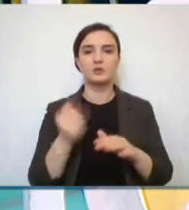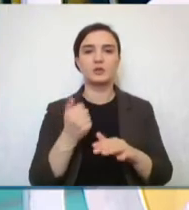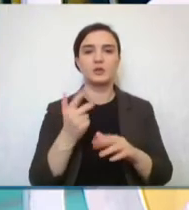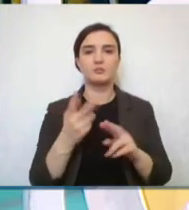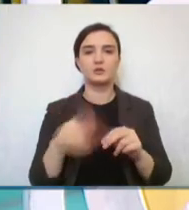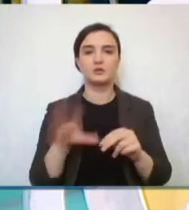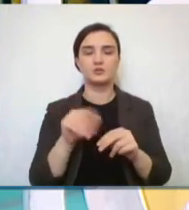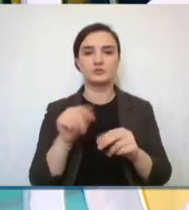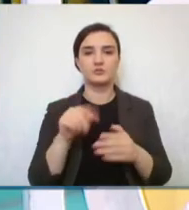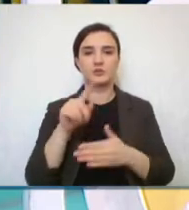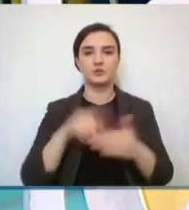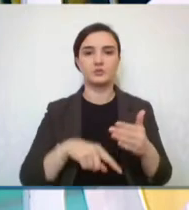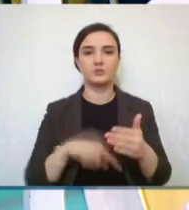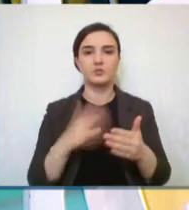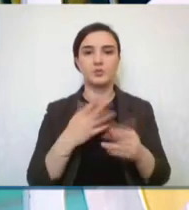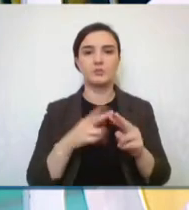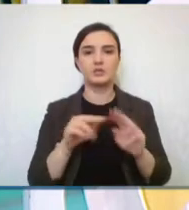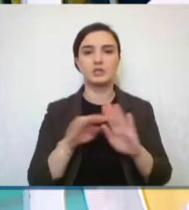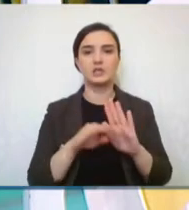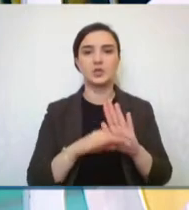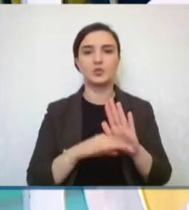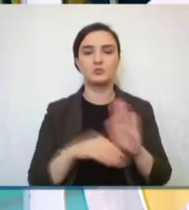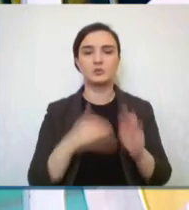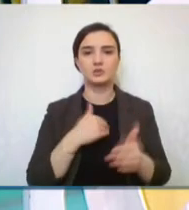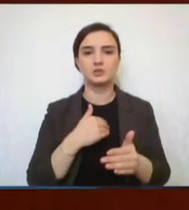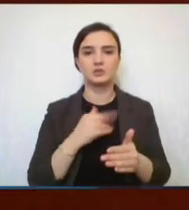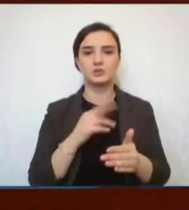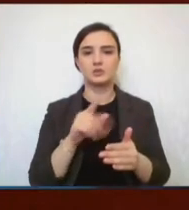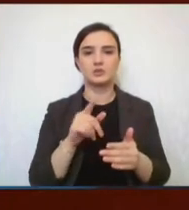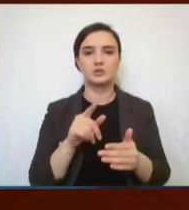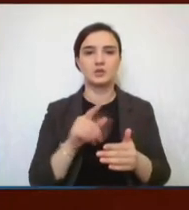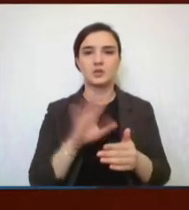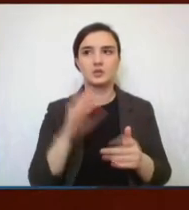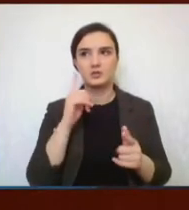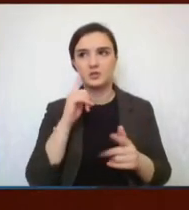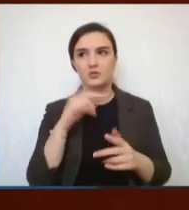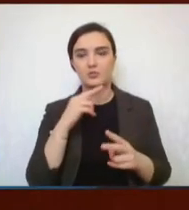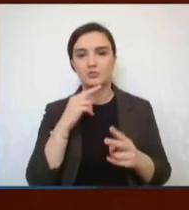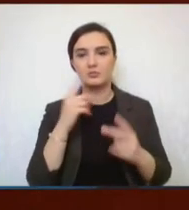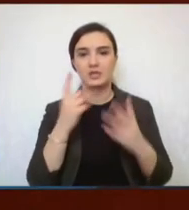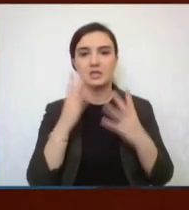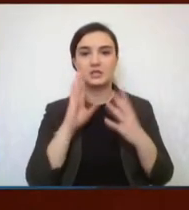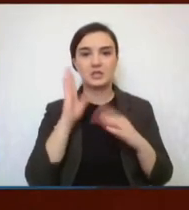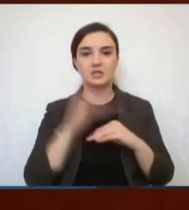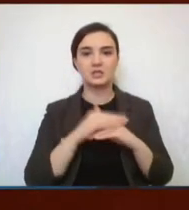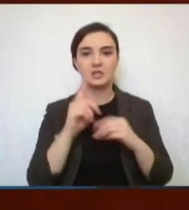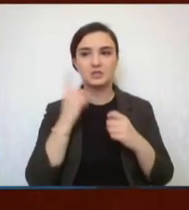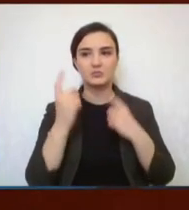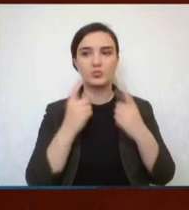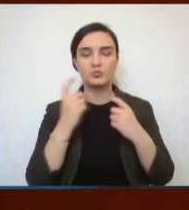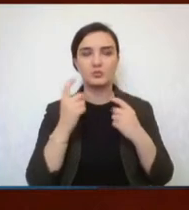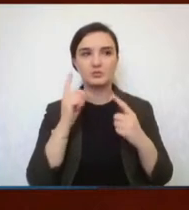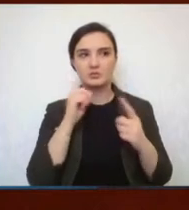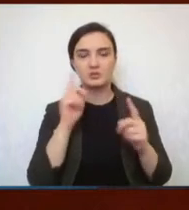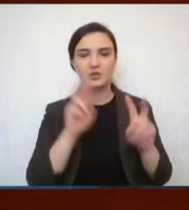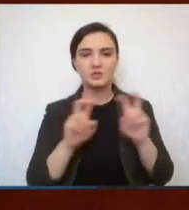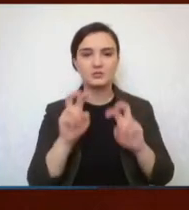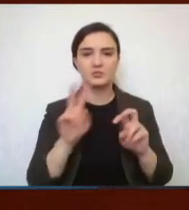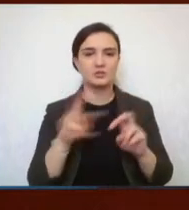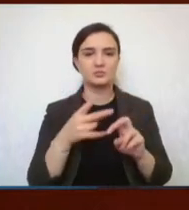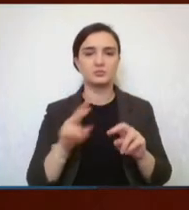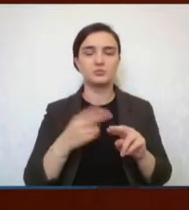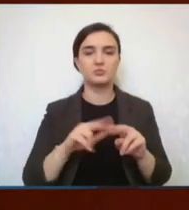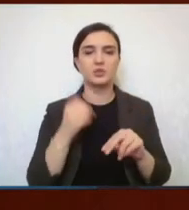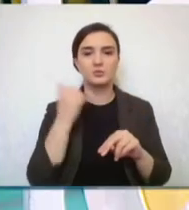იცი, რომელი კრიტერიუმითაც გინდა და არ გაიფანტო მთელი დღე რაღაც ინფორმაციის ძებნაში, იმიტომ რომ ხო წარმოგიდგენია, რამდენი ის არის,